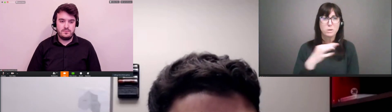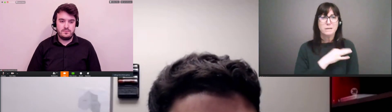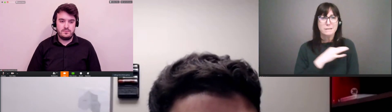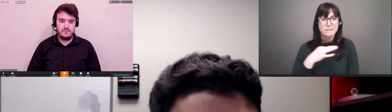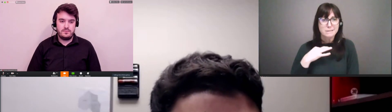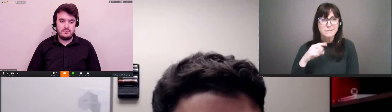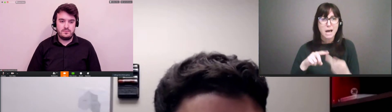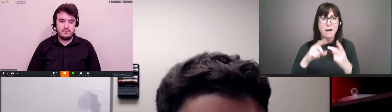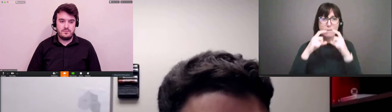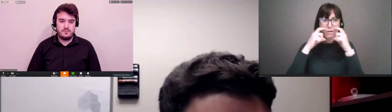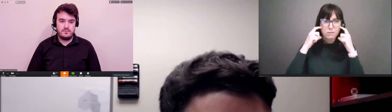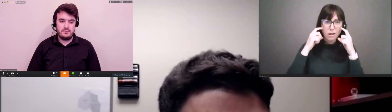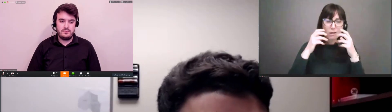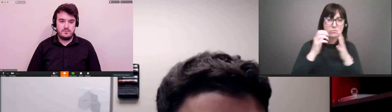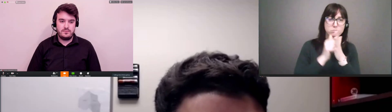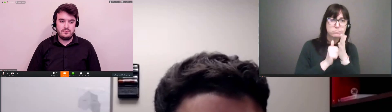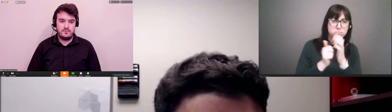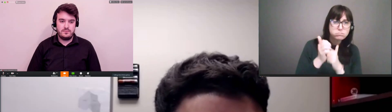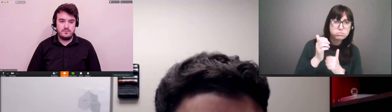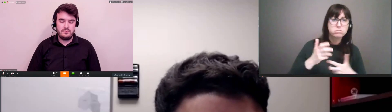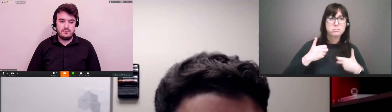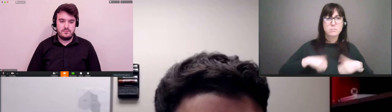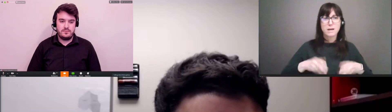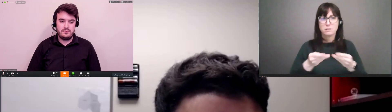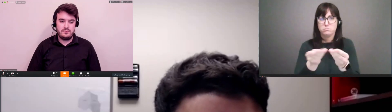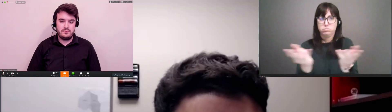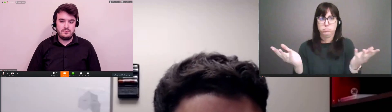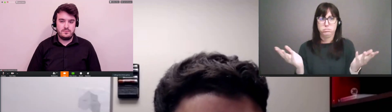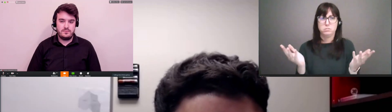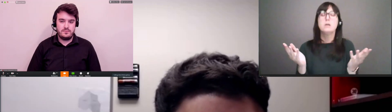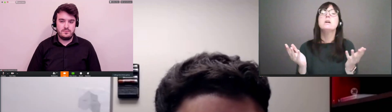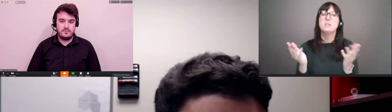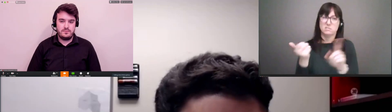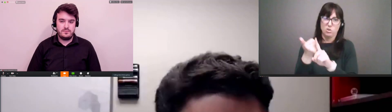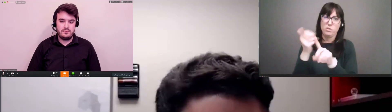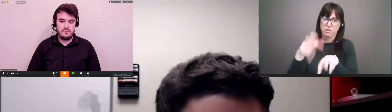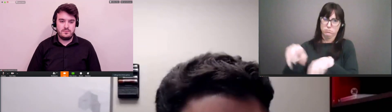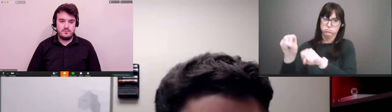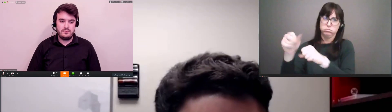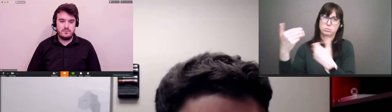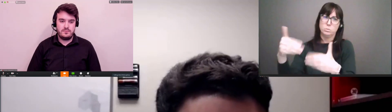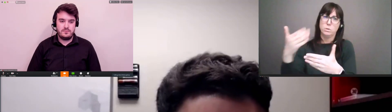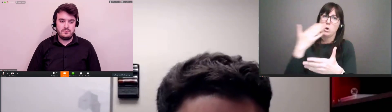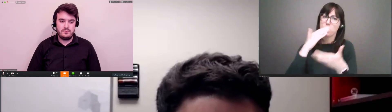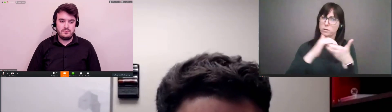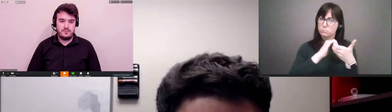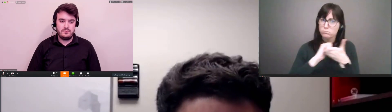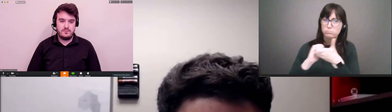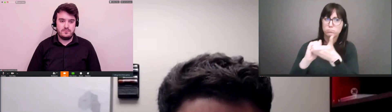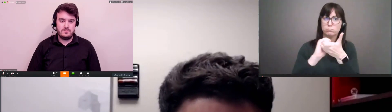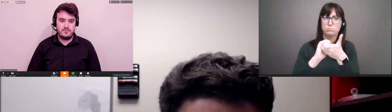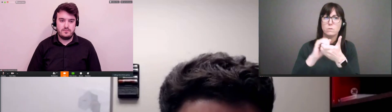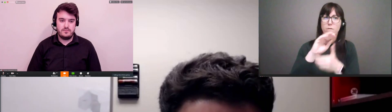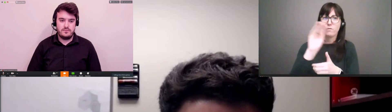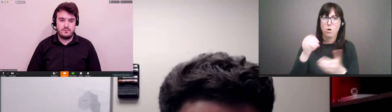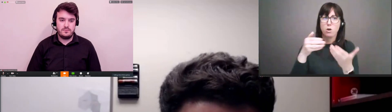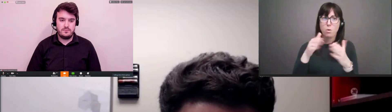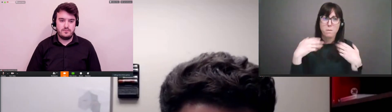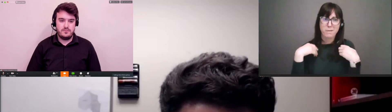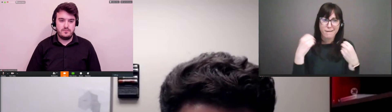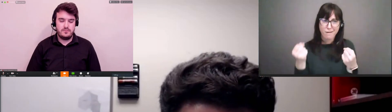So, and again, that's very much coordinated and organized between public health and the